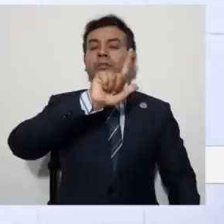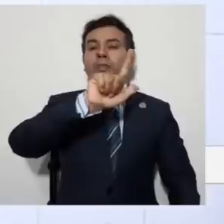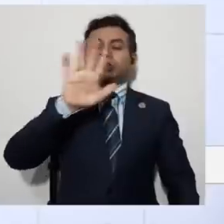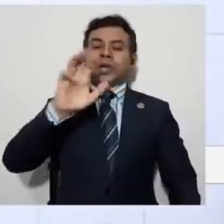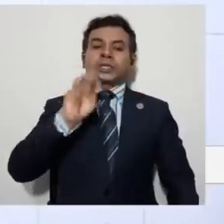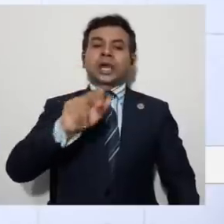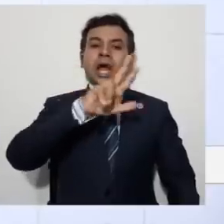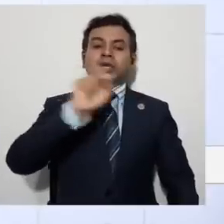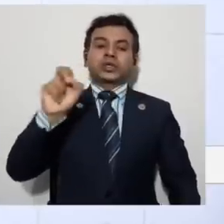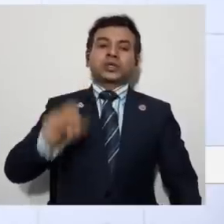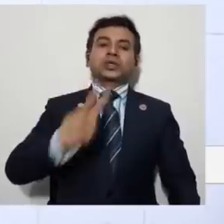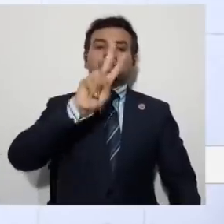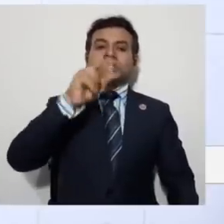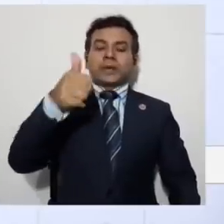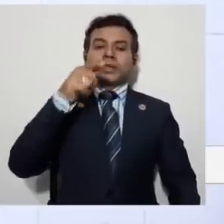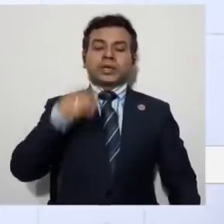জন এবং এ পর্যন্ত